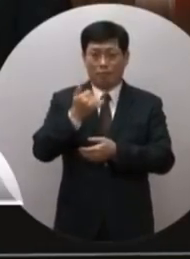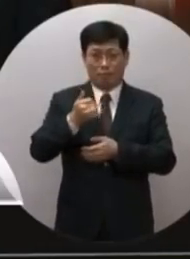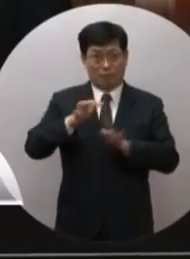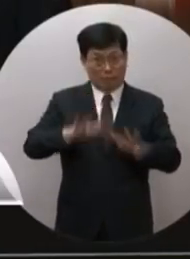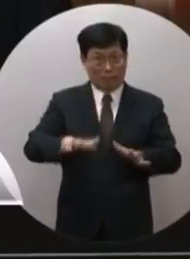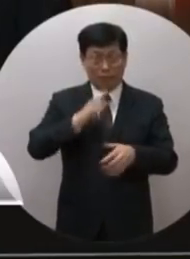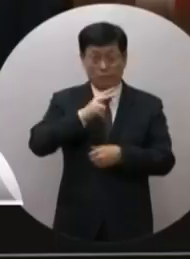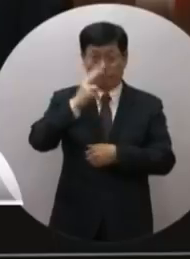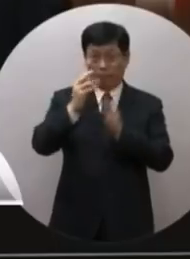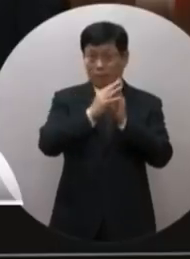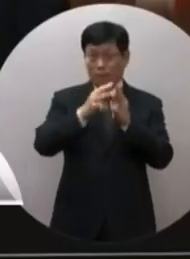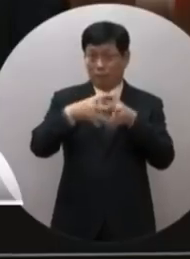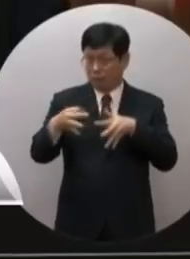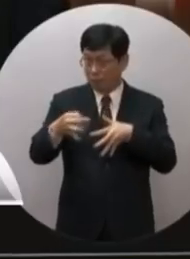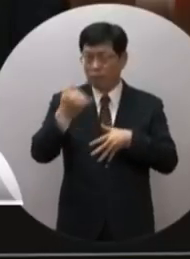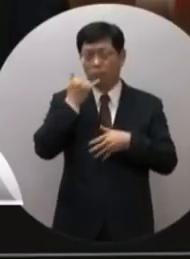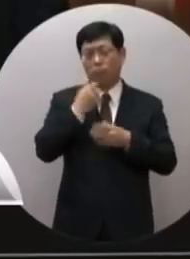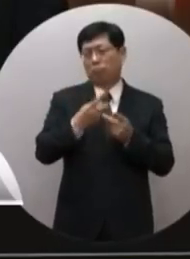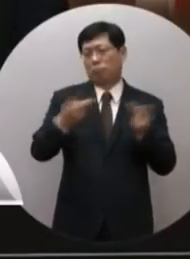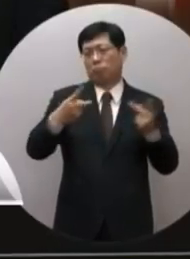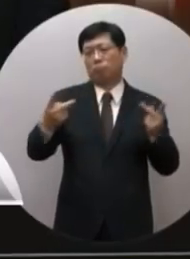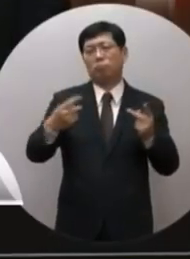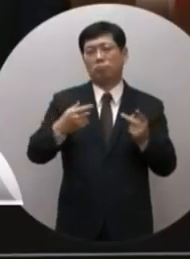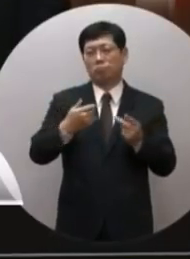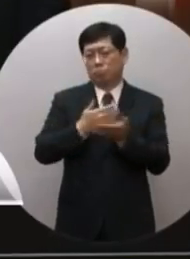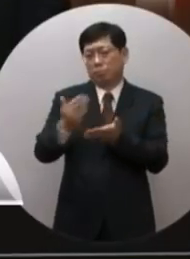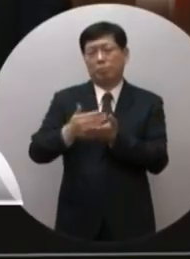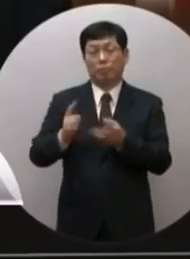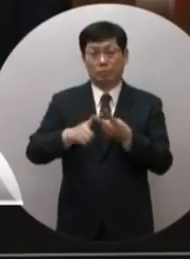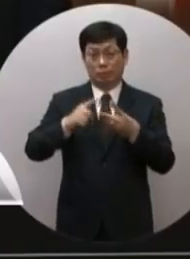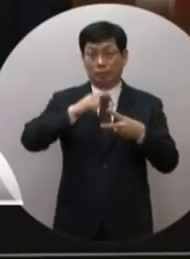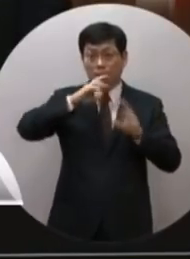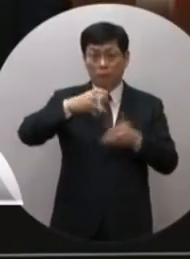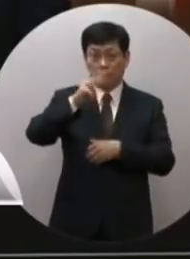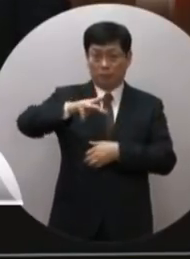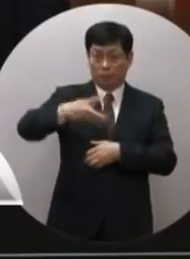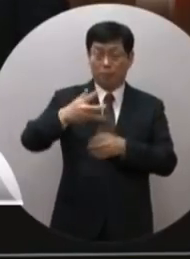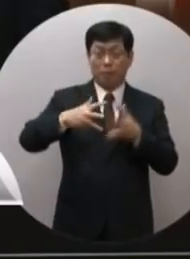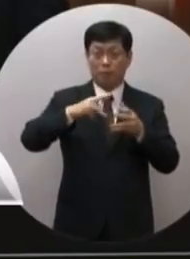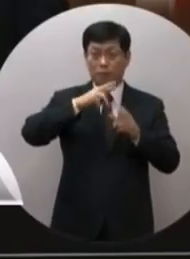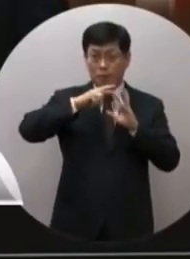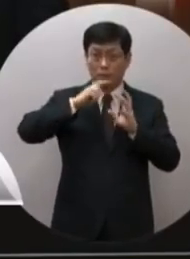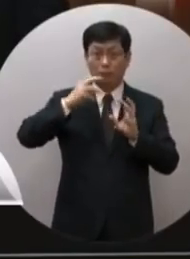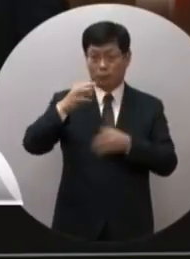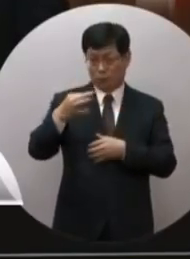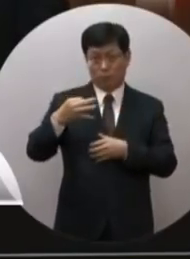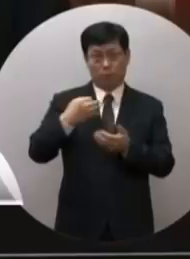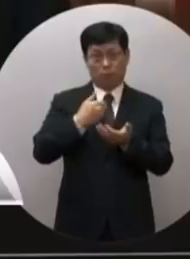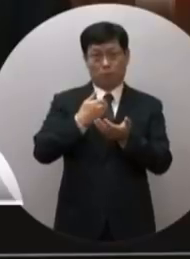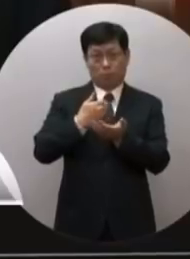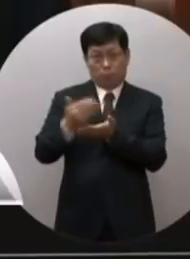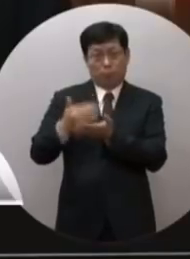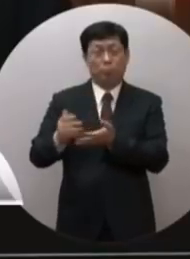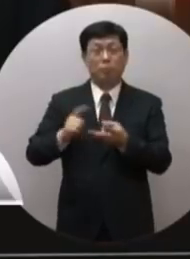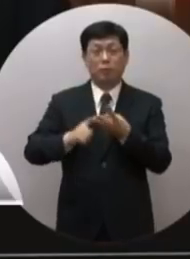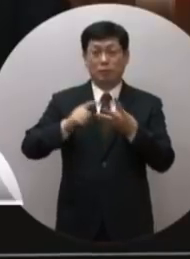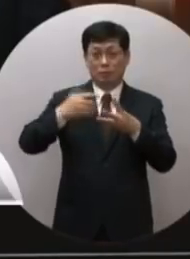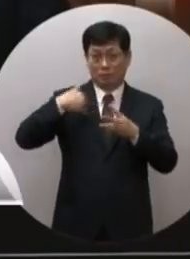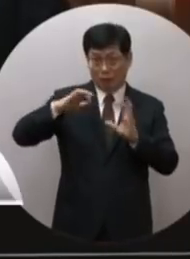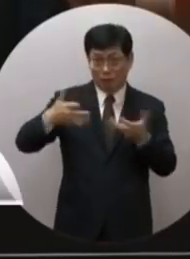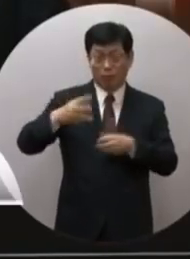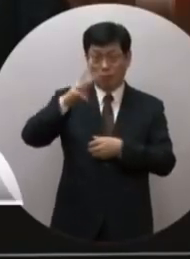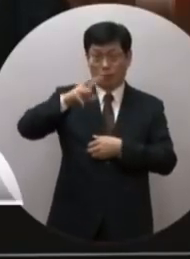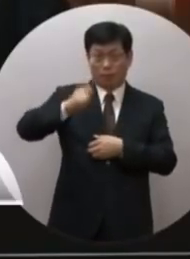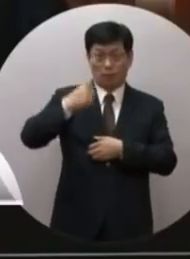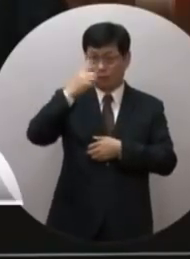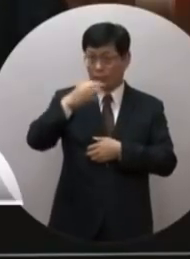现在2兆美元的纾困，英国3300亿英镑的纾困，法国3000亿欧元的纾